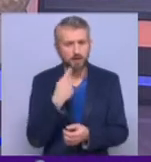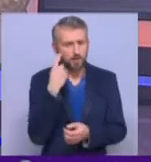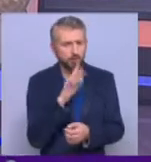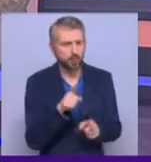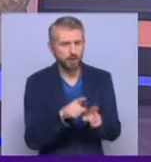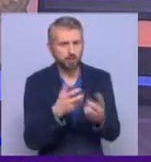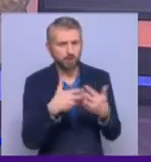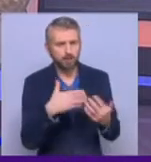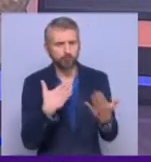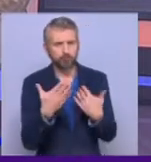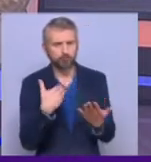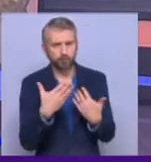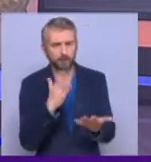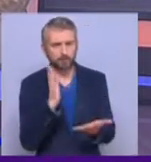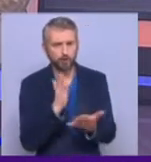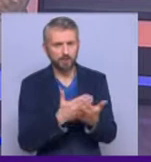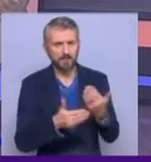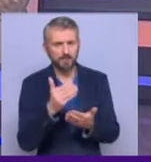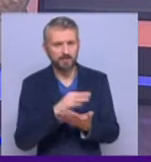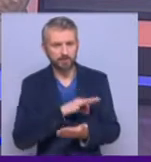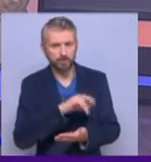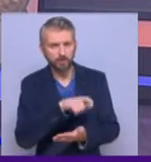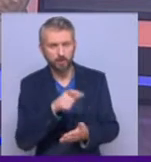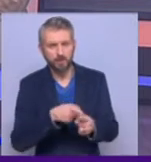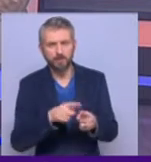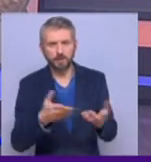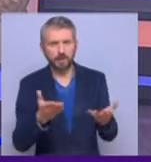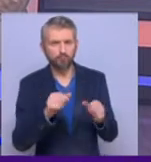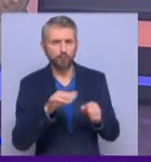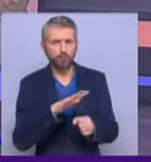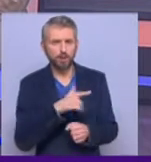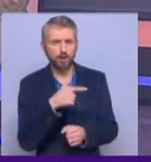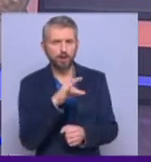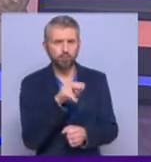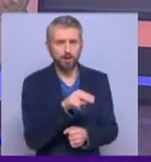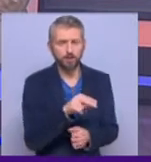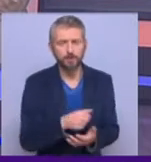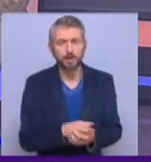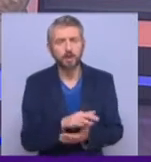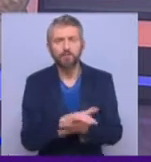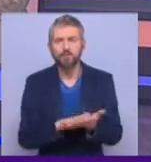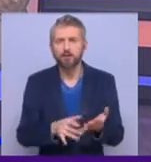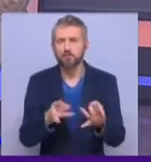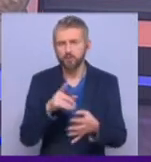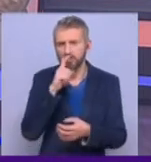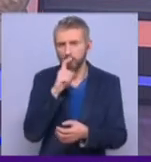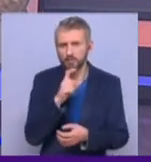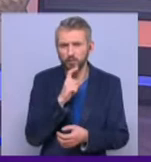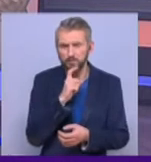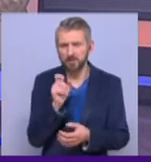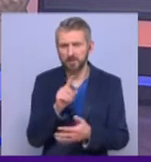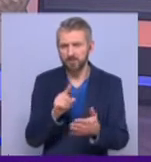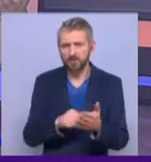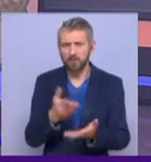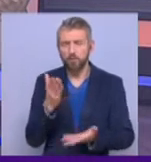прилад стосується безпосередніх кінцевих споживачів. Це якісь там, можуть бути ГРП. ГРП, скоріше. Ну, вибачте, просто не зрозуміли